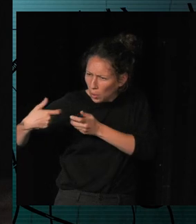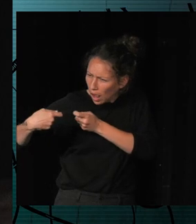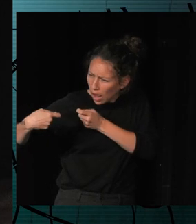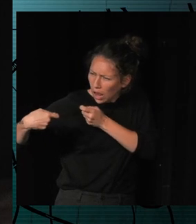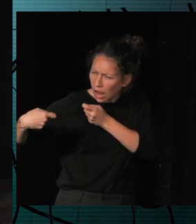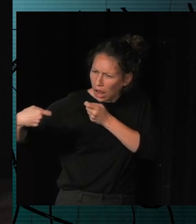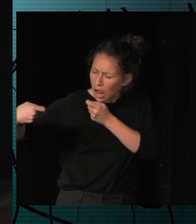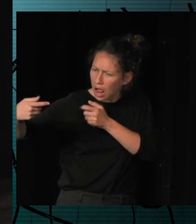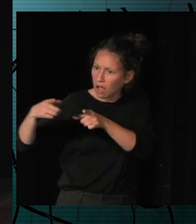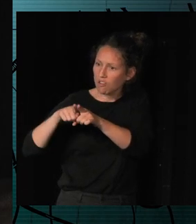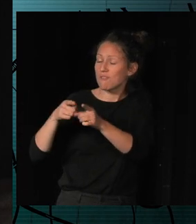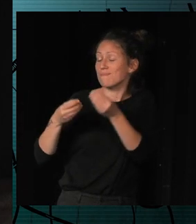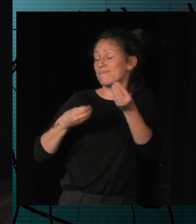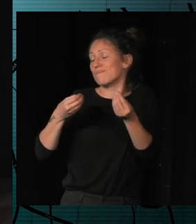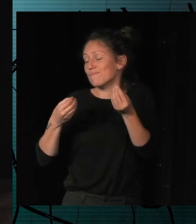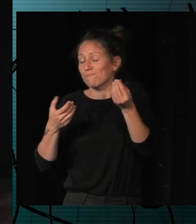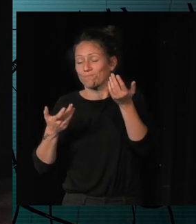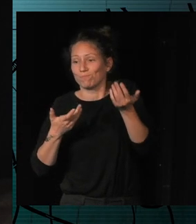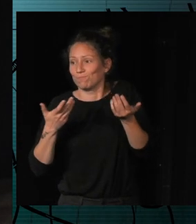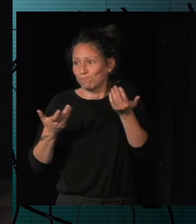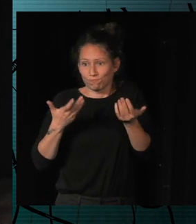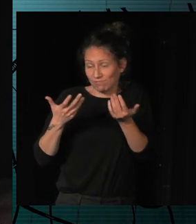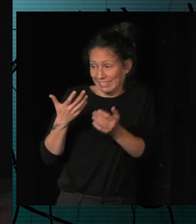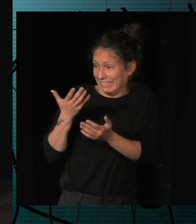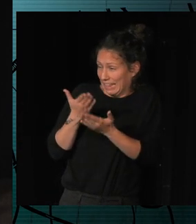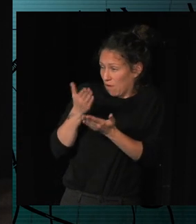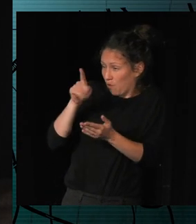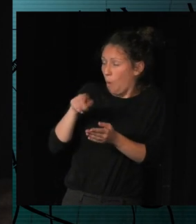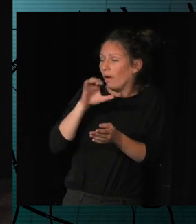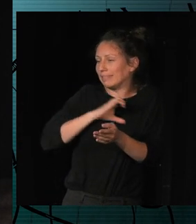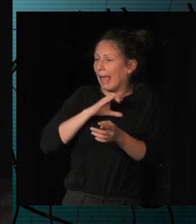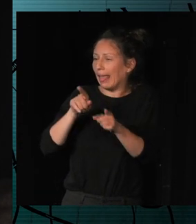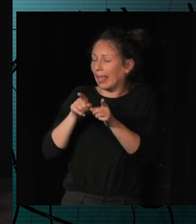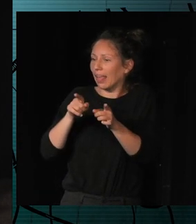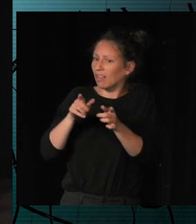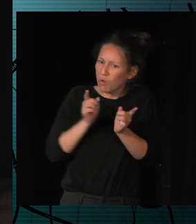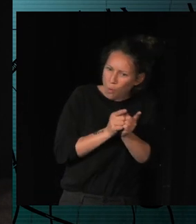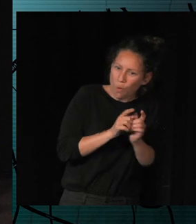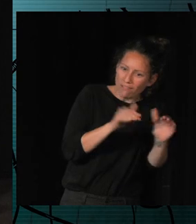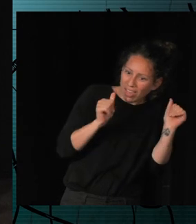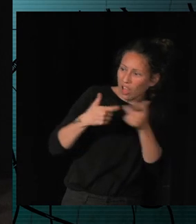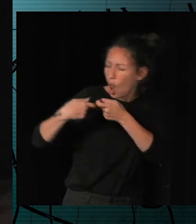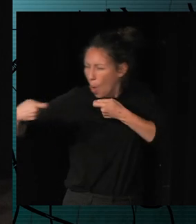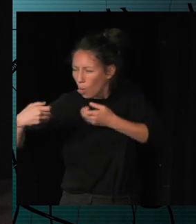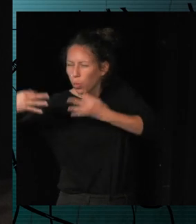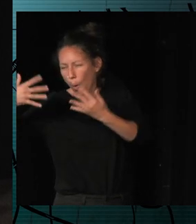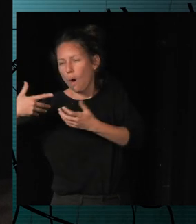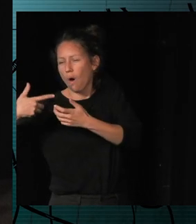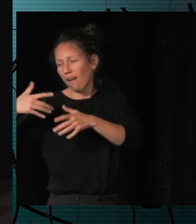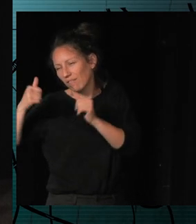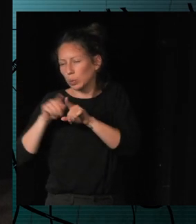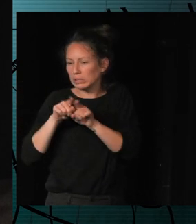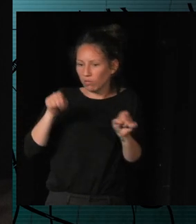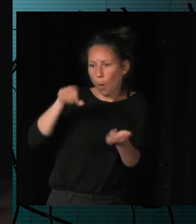bon il faut réussir à tirer les gens donc c'est un juste milieu qu' faut trouver mais j'aimerais voilà aller vers des propositions plus radicales dans ce sens j'ai